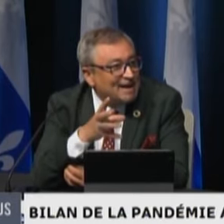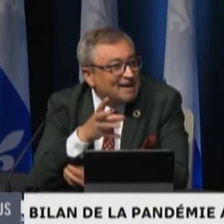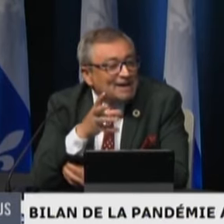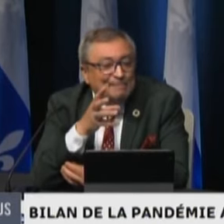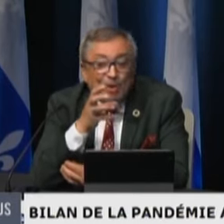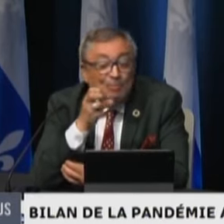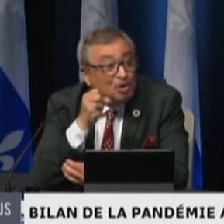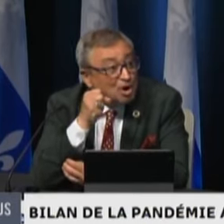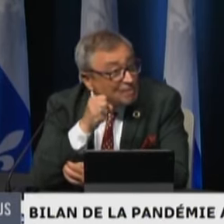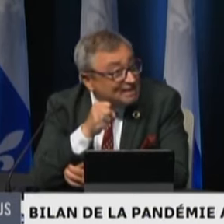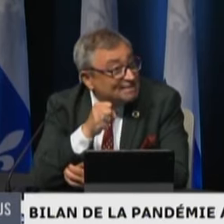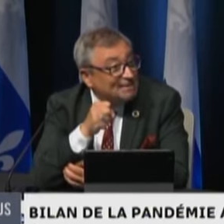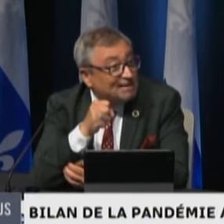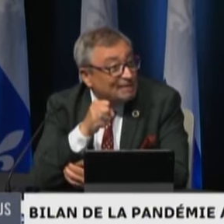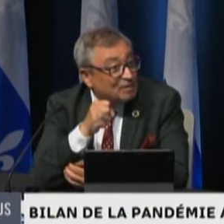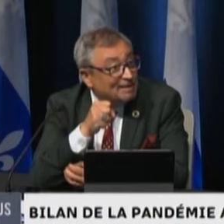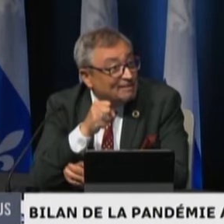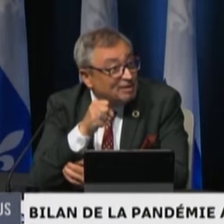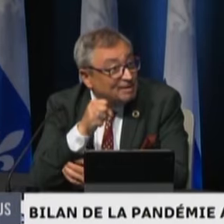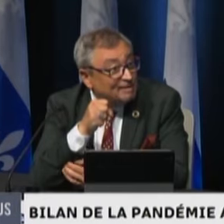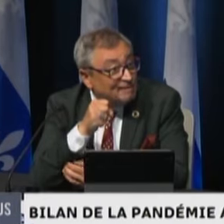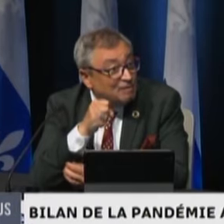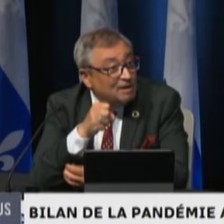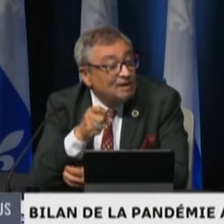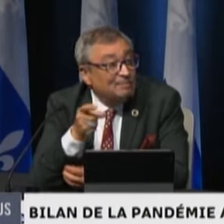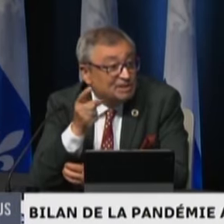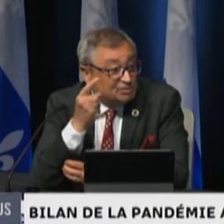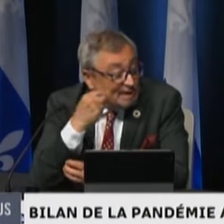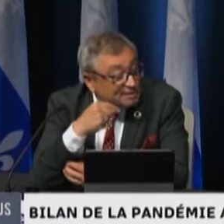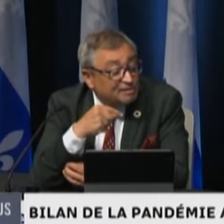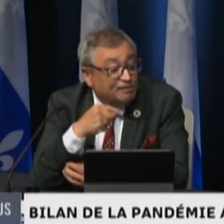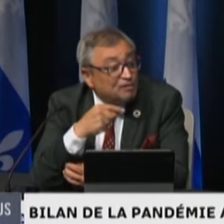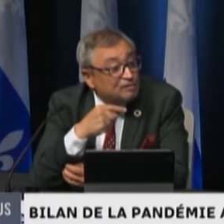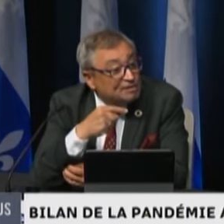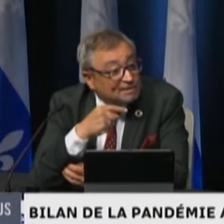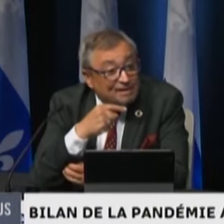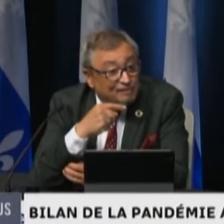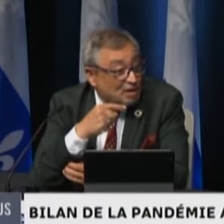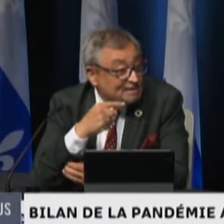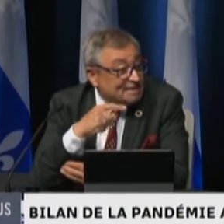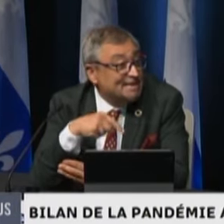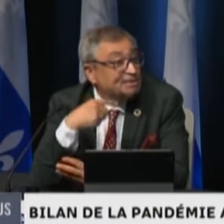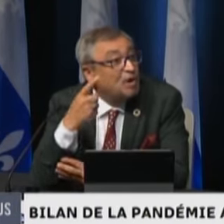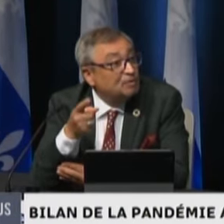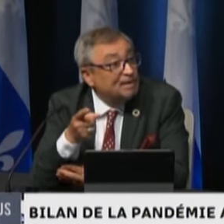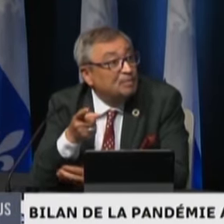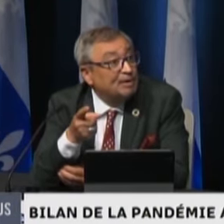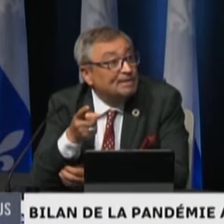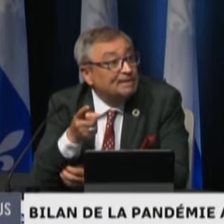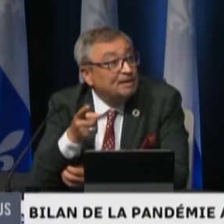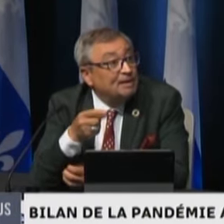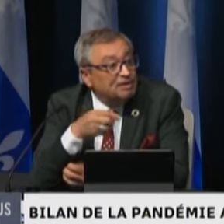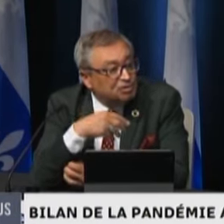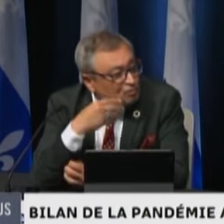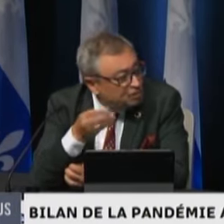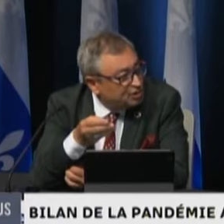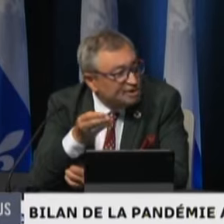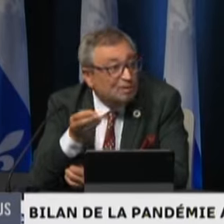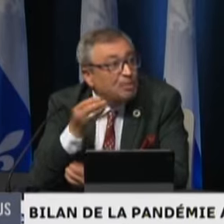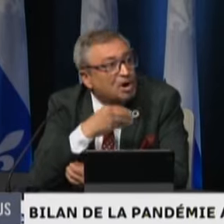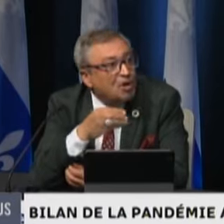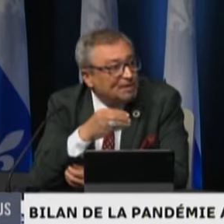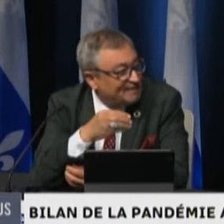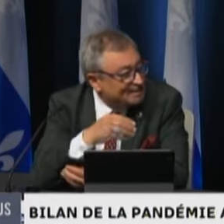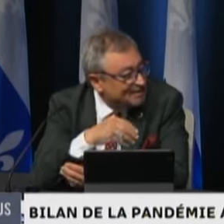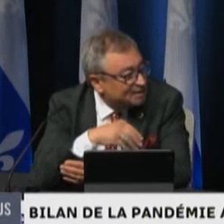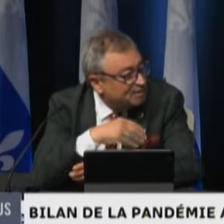à le faire, mais on peut remercier les Québécois de l'effort qu'ils font. Puis je pense qu'il faut aussi influencer les autres qui ne l'ont pas été, surtout ceux qui